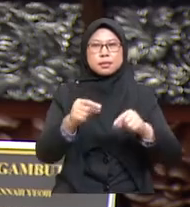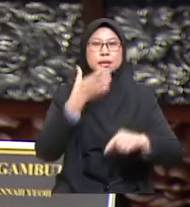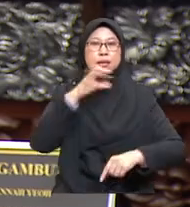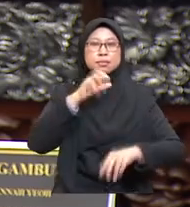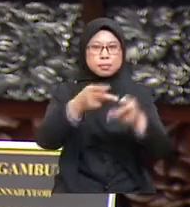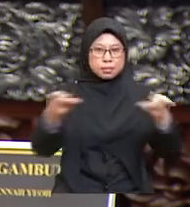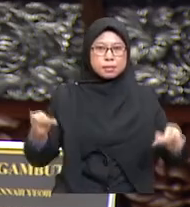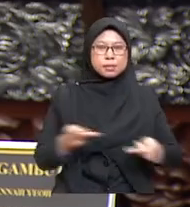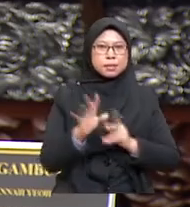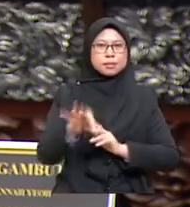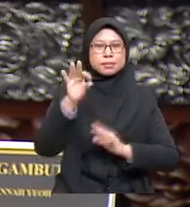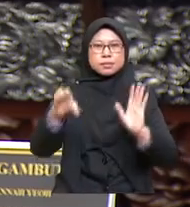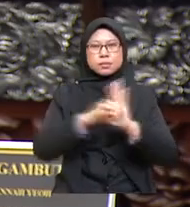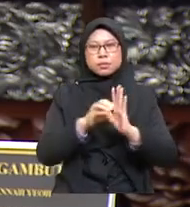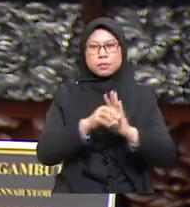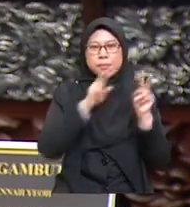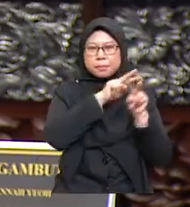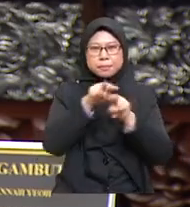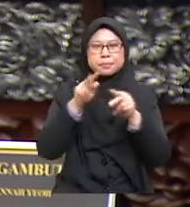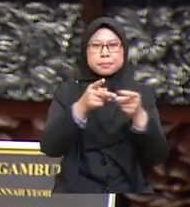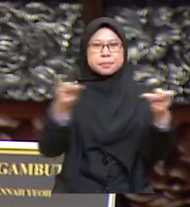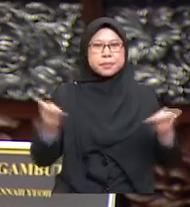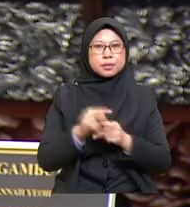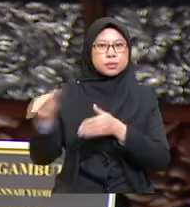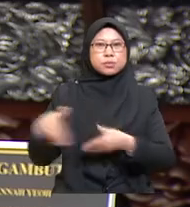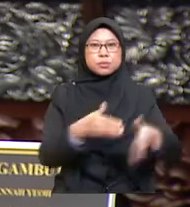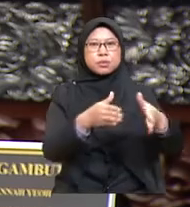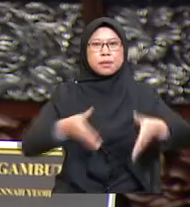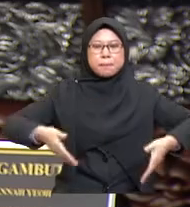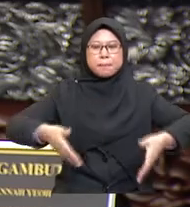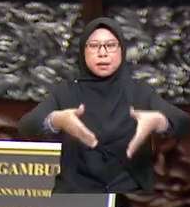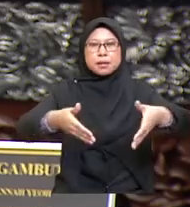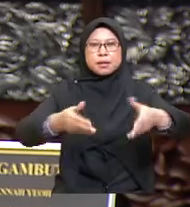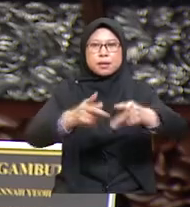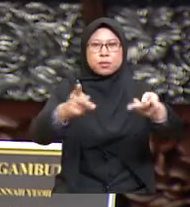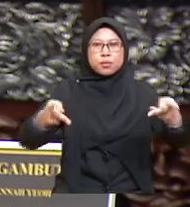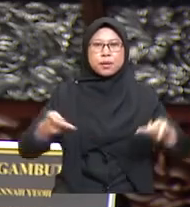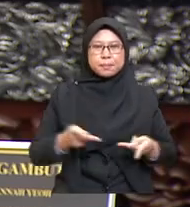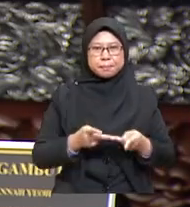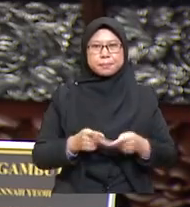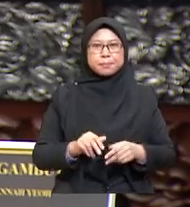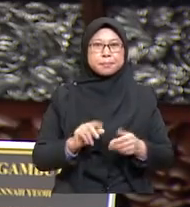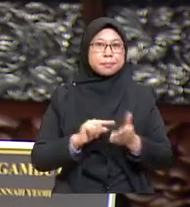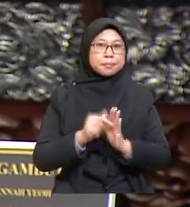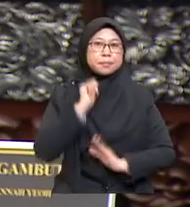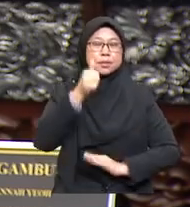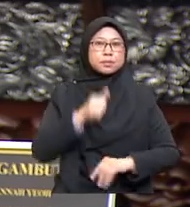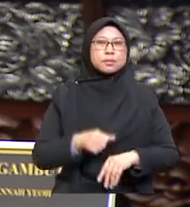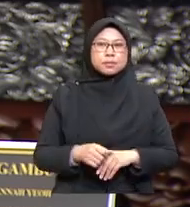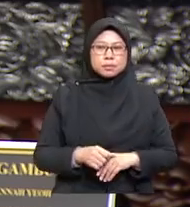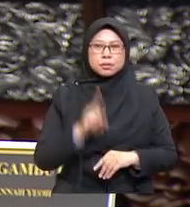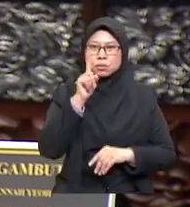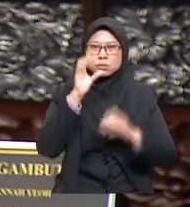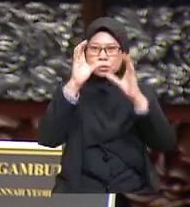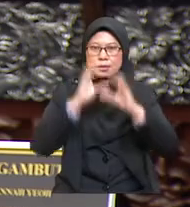telah dikenalpasti. Contohnya memantau kawasan-kawasan sungai, parit dan juga kolam takungan. Jadi mulai besok insyaAllah satu langkah proaktif